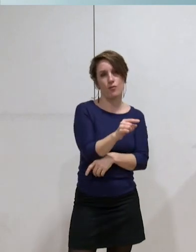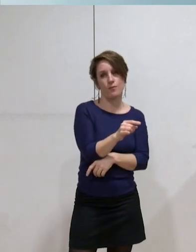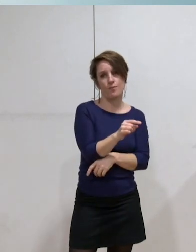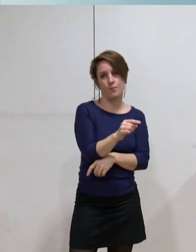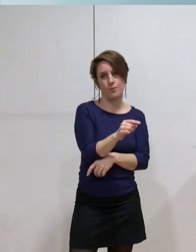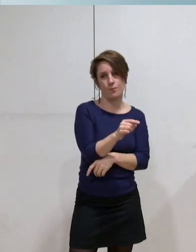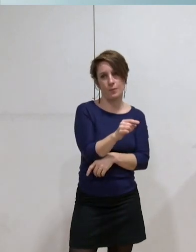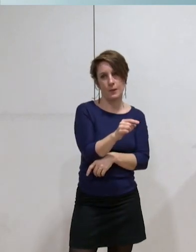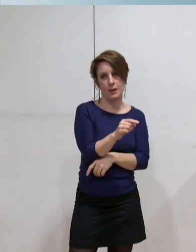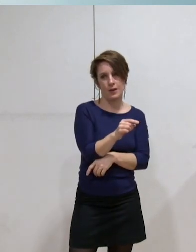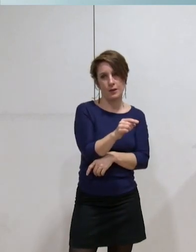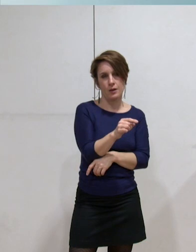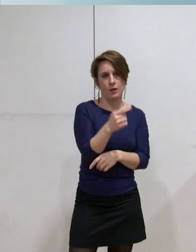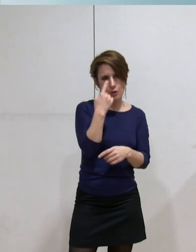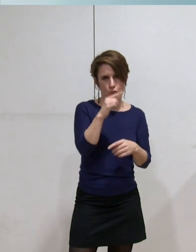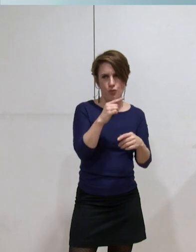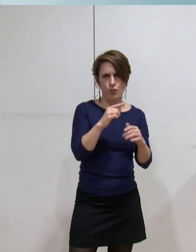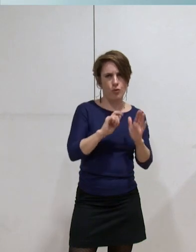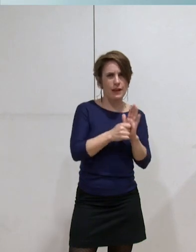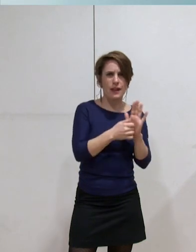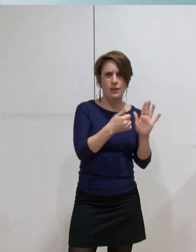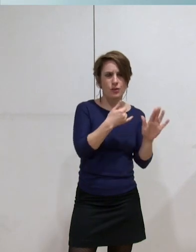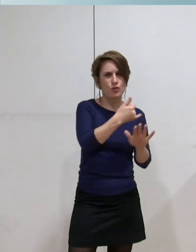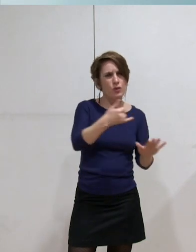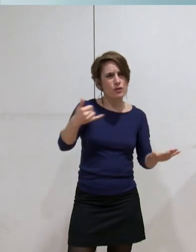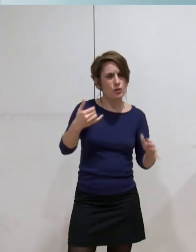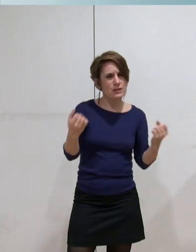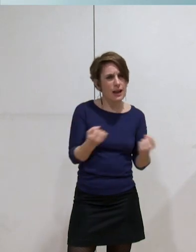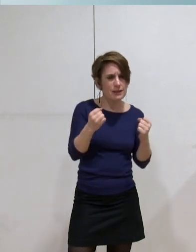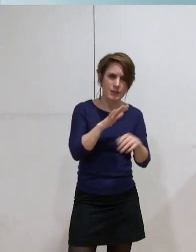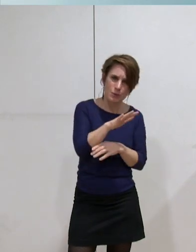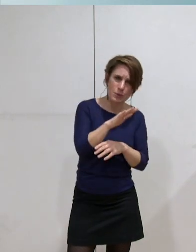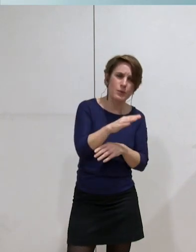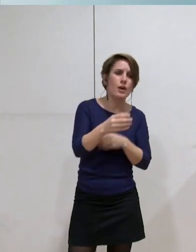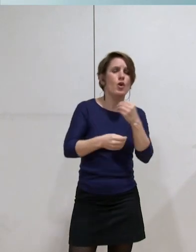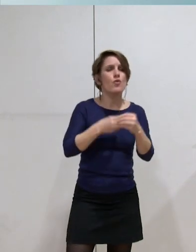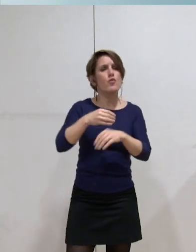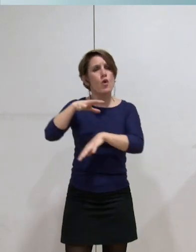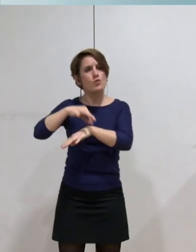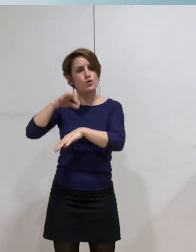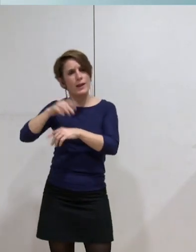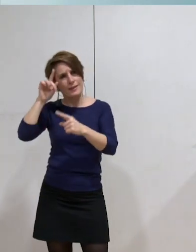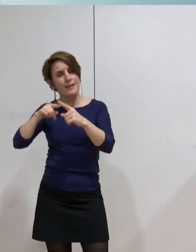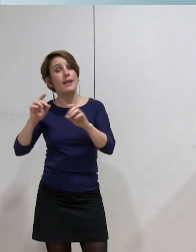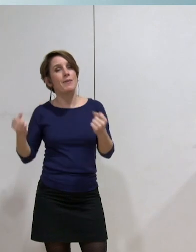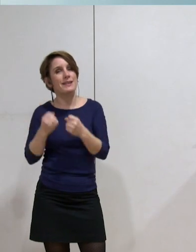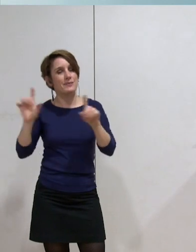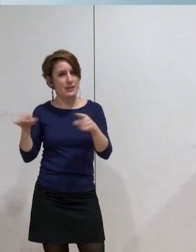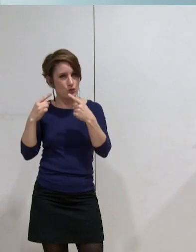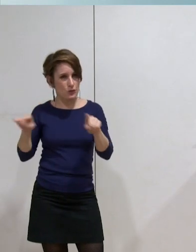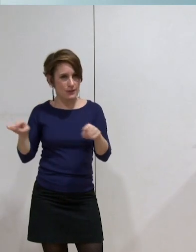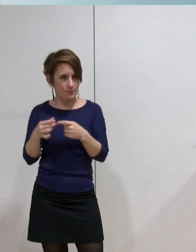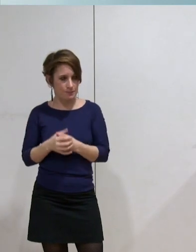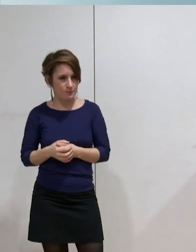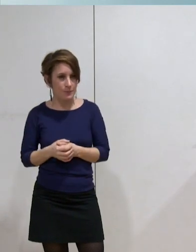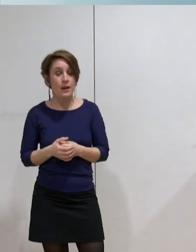dimension dans dans les jeudis de mariaf pardon et par exemple la Mutualité sur la dimension musique ce qui est certain c'est